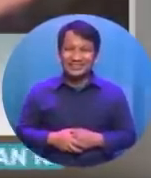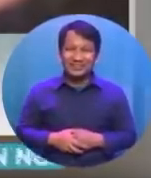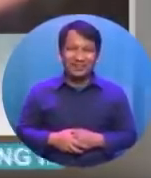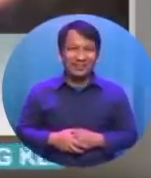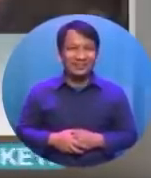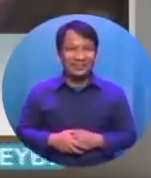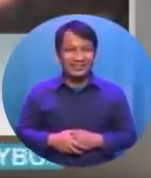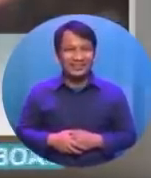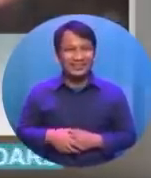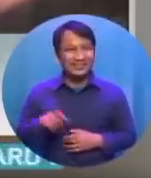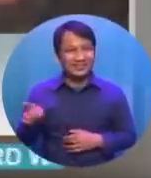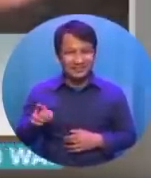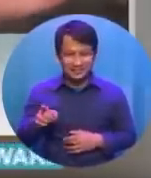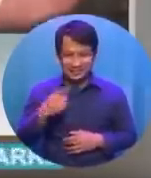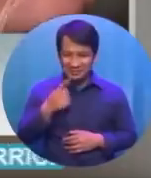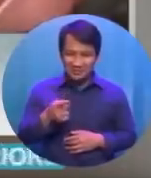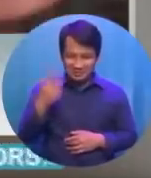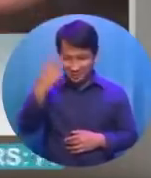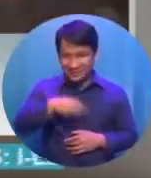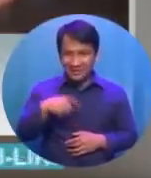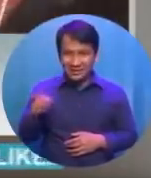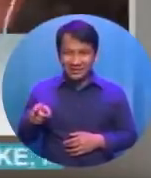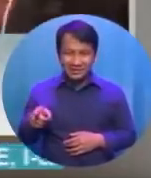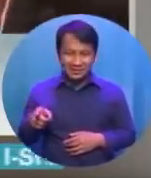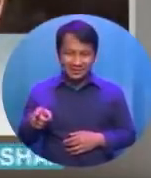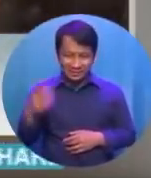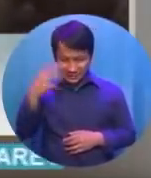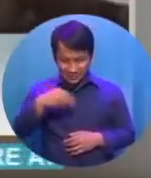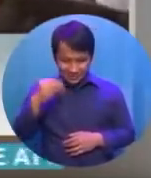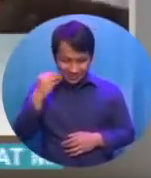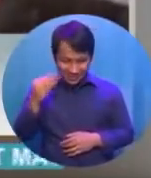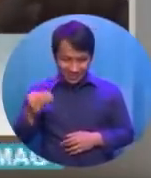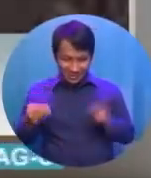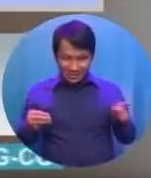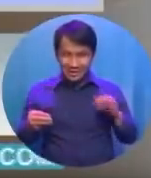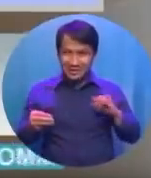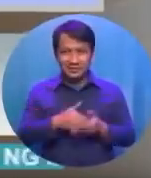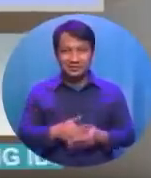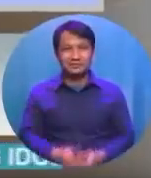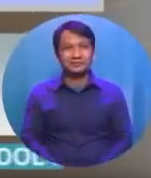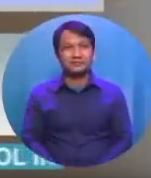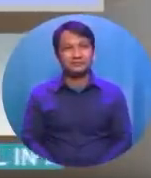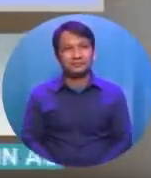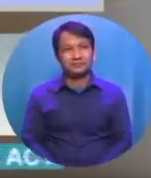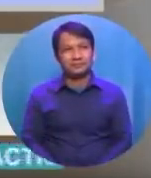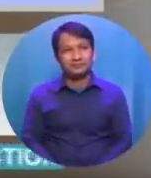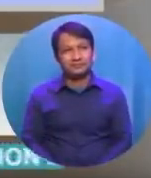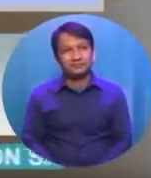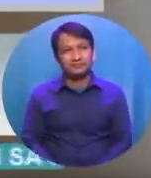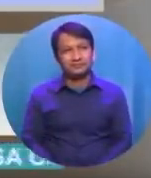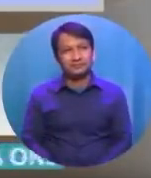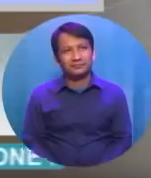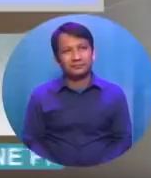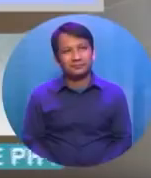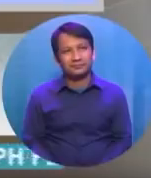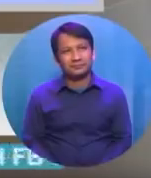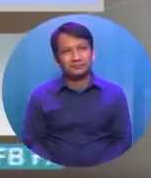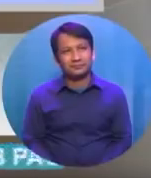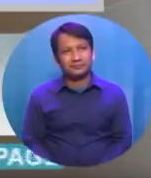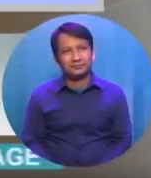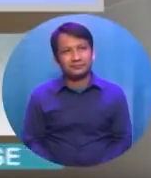Di ba? Ayaw mo niyan? Okay. Now, sige, Direk. Okay.